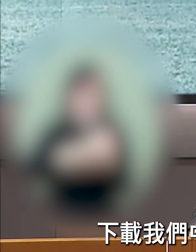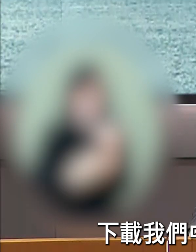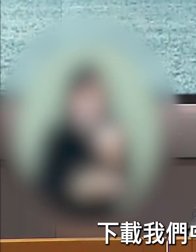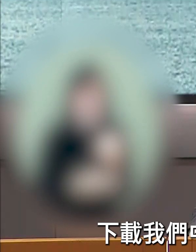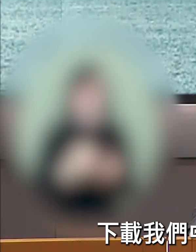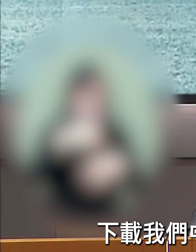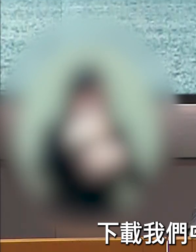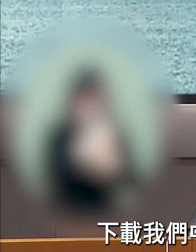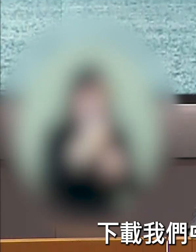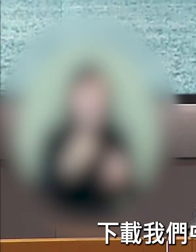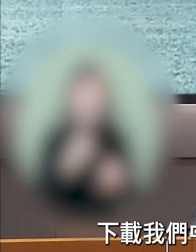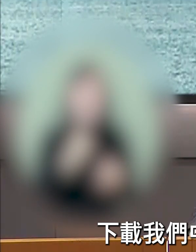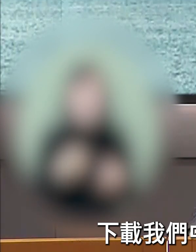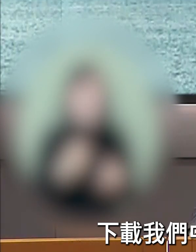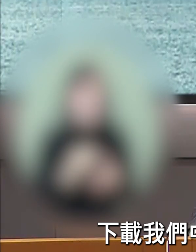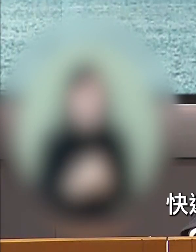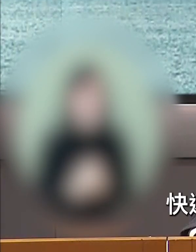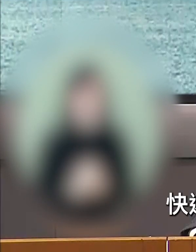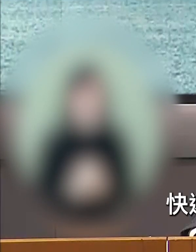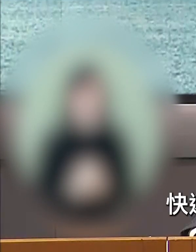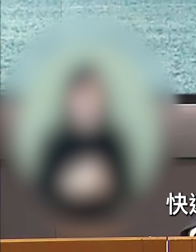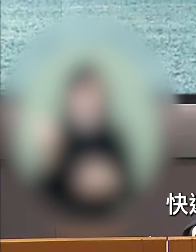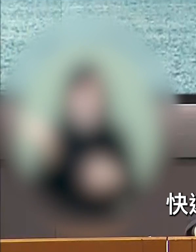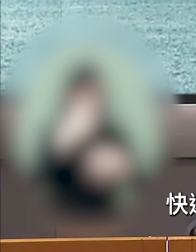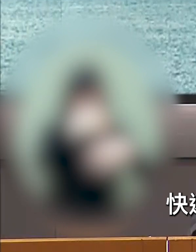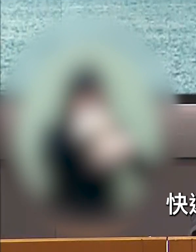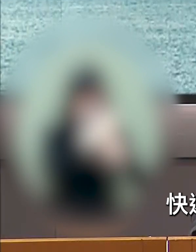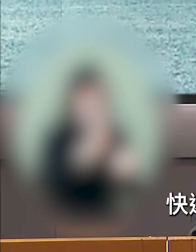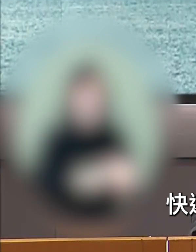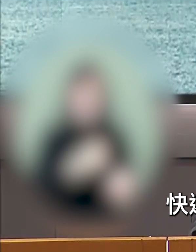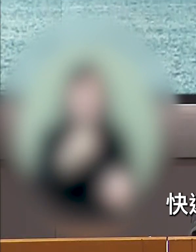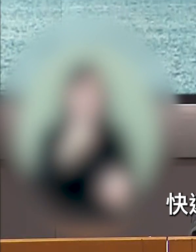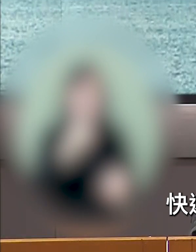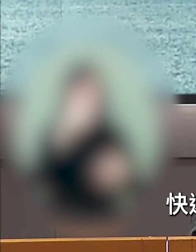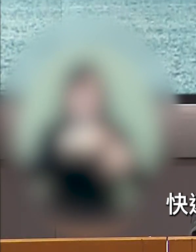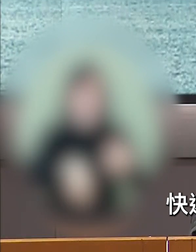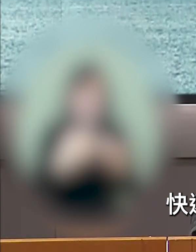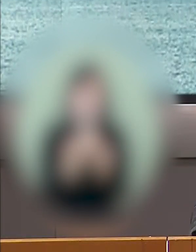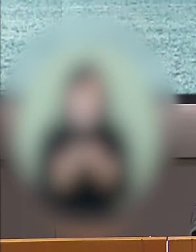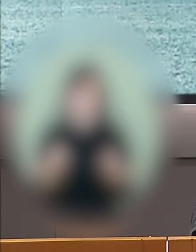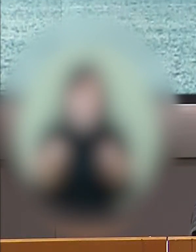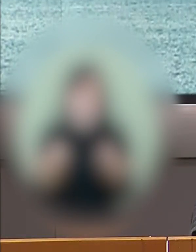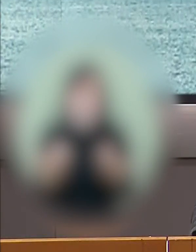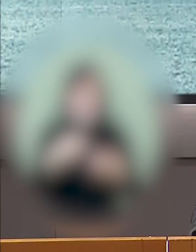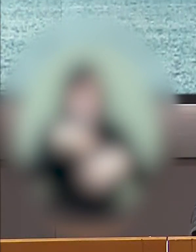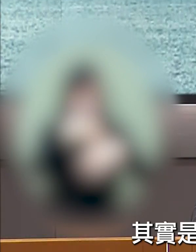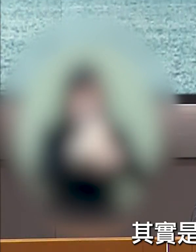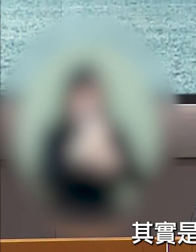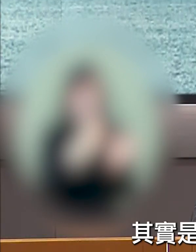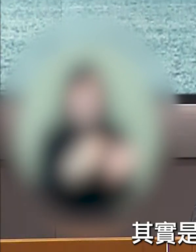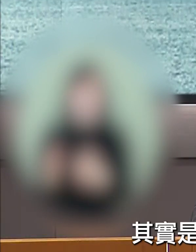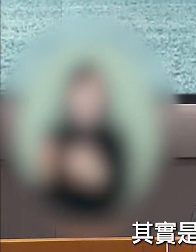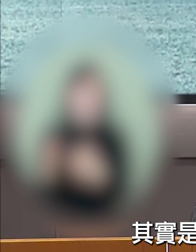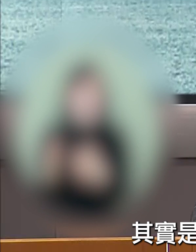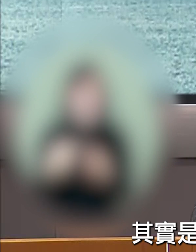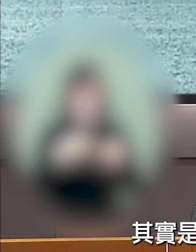出的檢疫令。快速抗原測試的陽性的人士的隔離和檢疫的安排，其實是